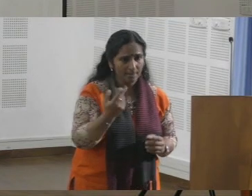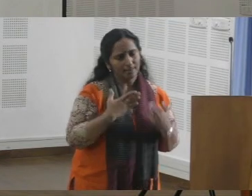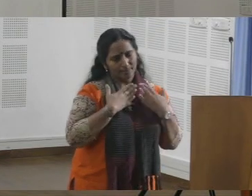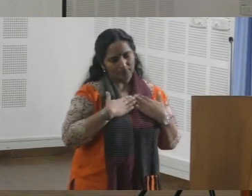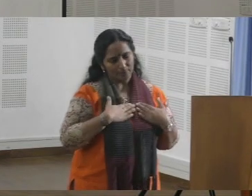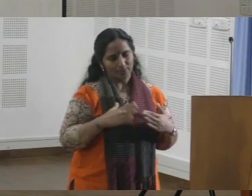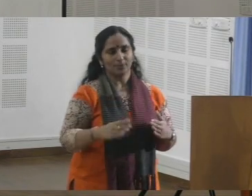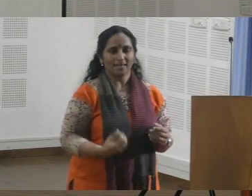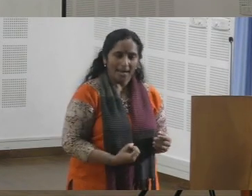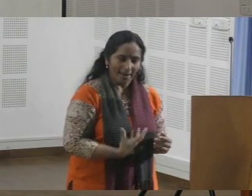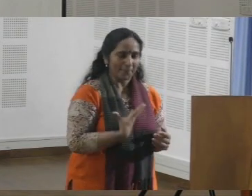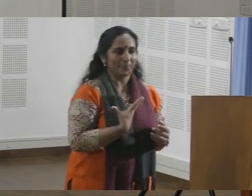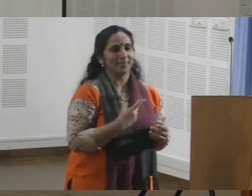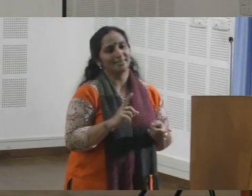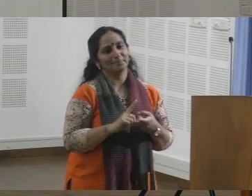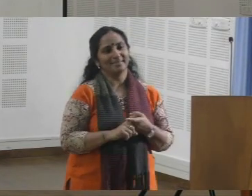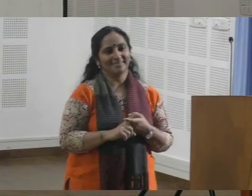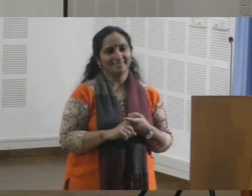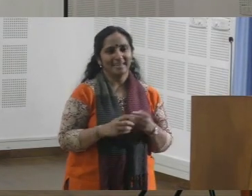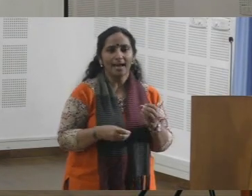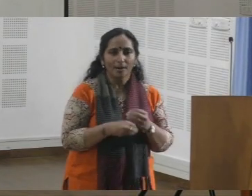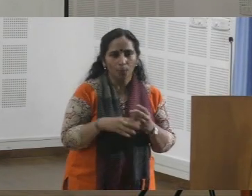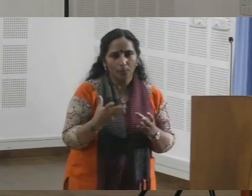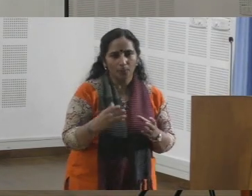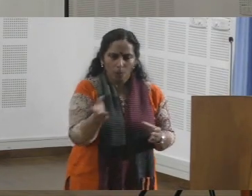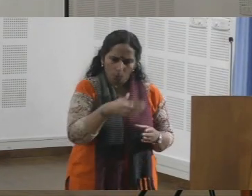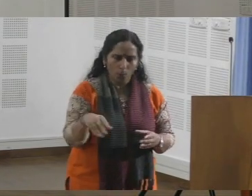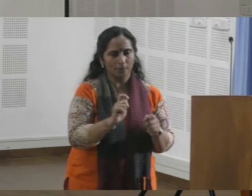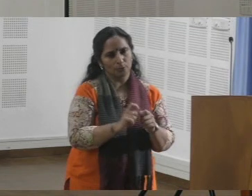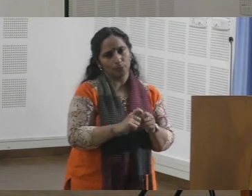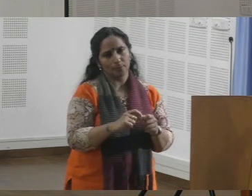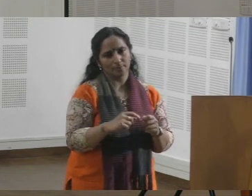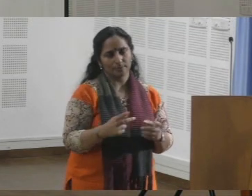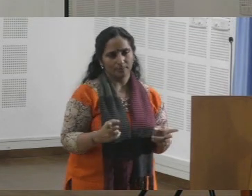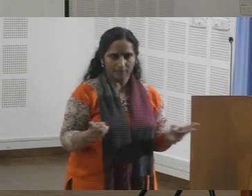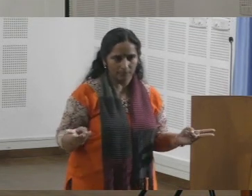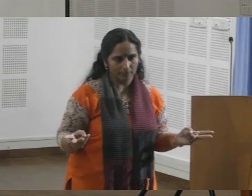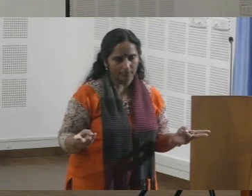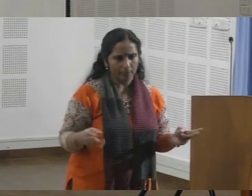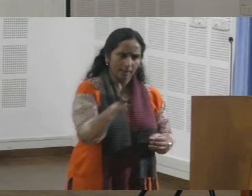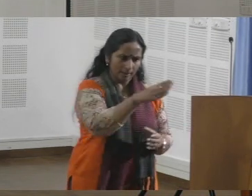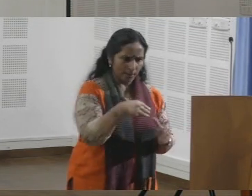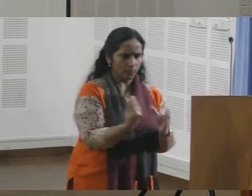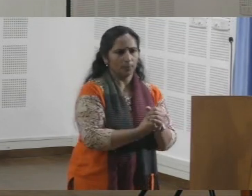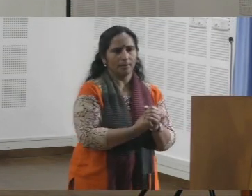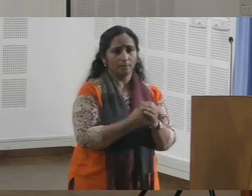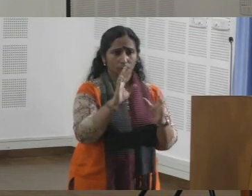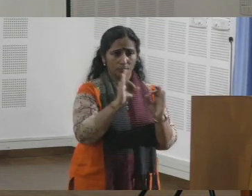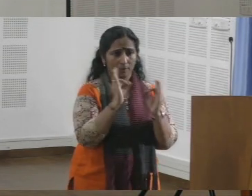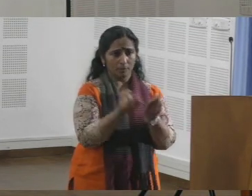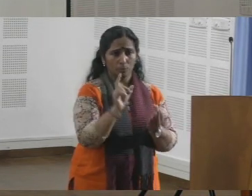അത്രയും സന്തോഷത്തോടും കൂടിയാണ് പഠിക്കുന്നതും എല്ലാ കാര്യങ്ങളും ചെയ്യണതും. ആ എല്ലാവരും ഒരുമിച്ച് നിന്ന് ഒരു വീട്ടിൽ ഒരാൾ